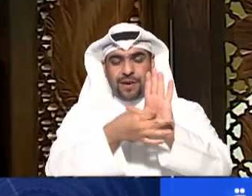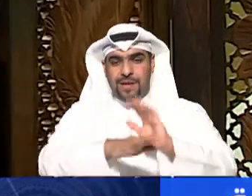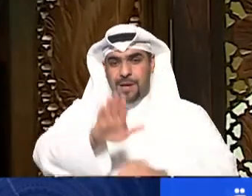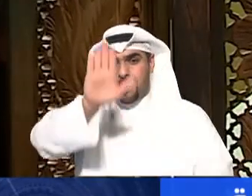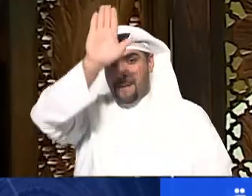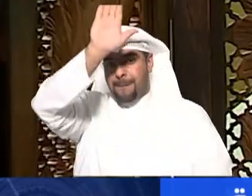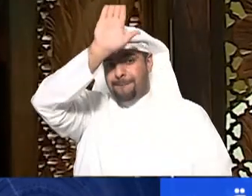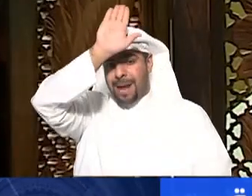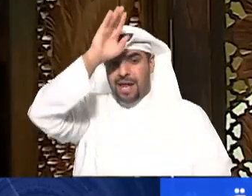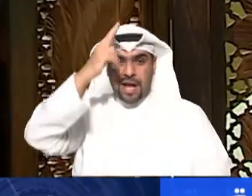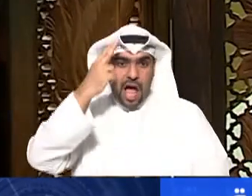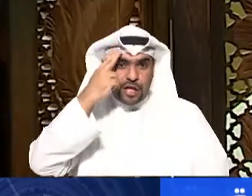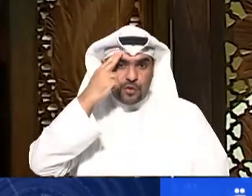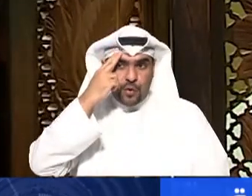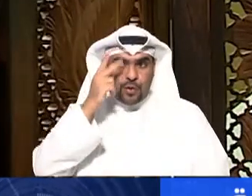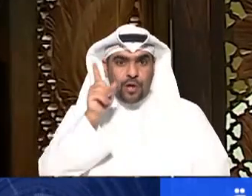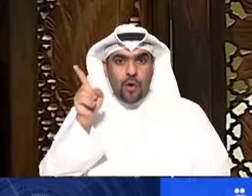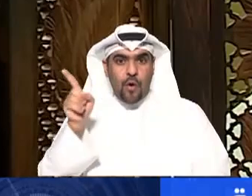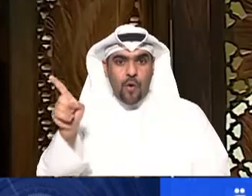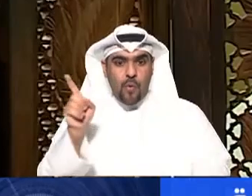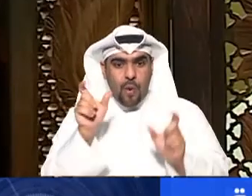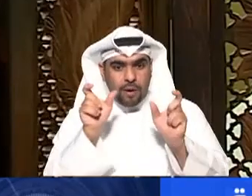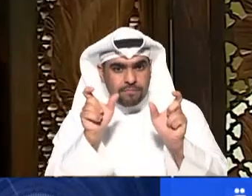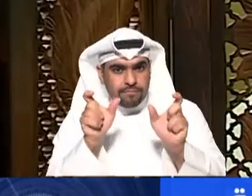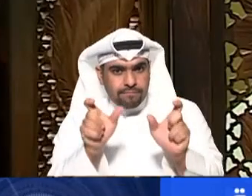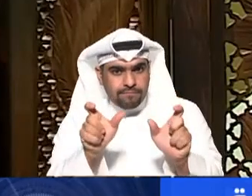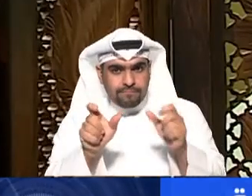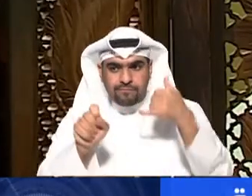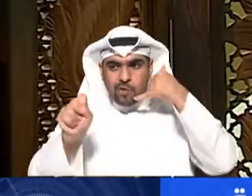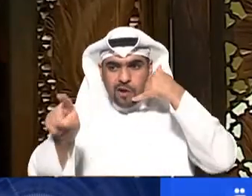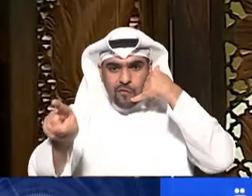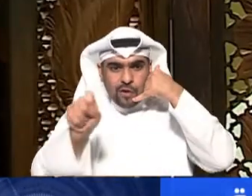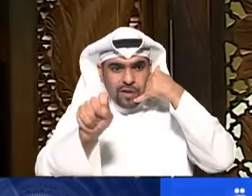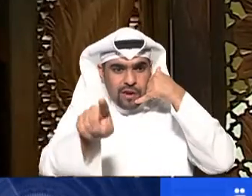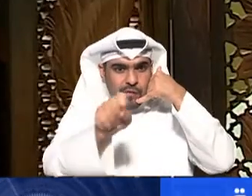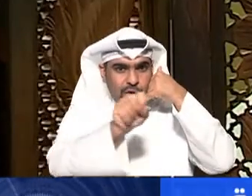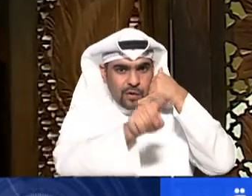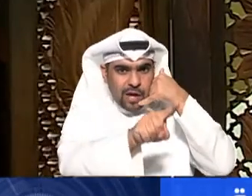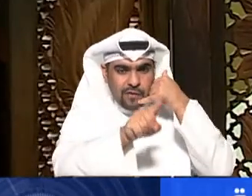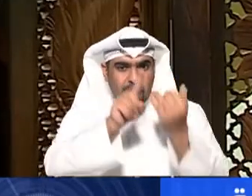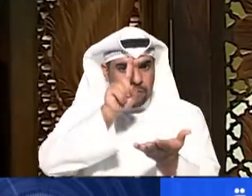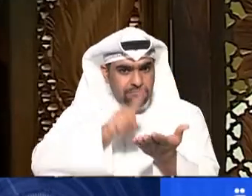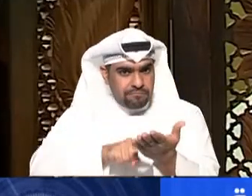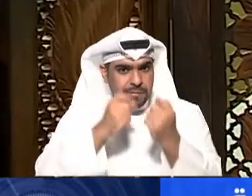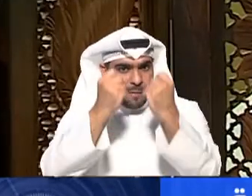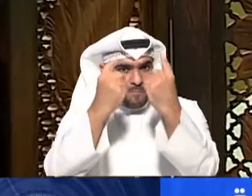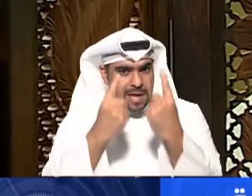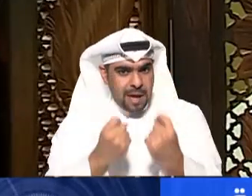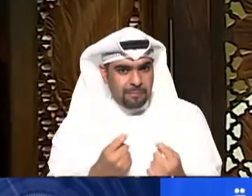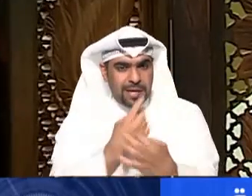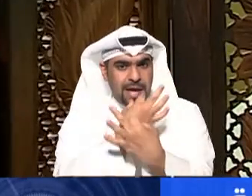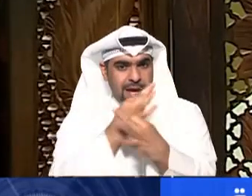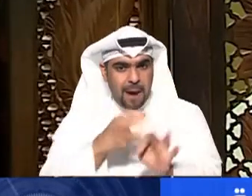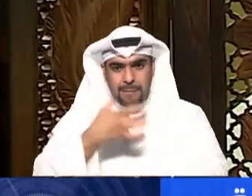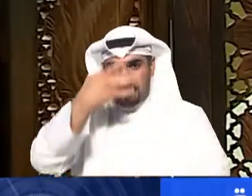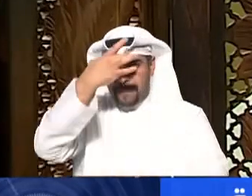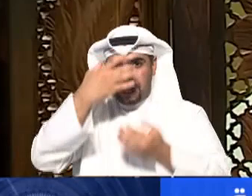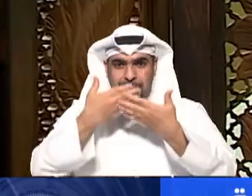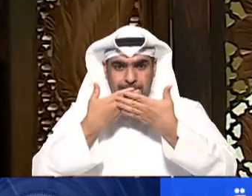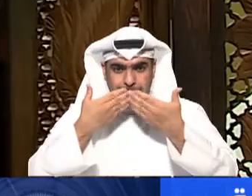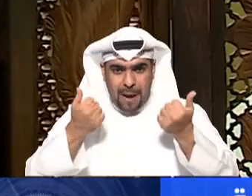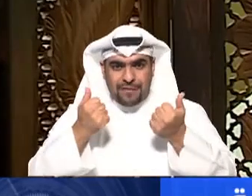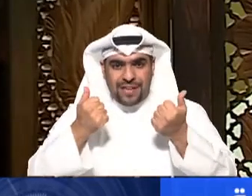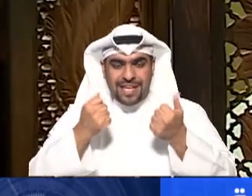الشريفين وسمو ولي عهده الأمين. أدى الحجاج مناسكهم بنجاح وتميز، وكما أعلن وزير الحج أنه خلو